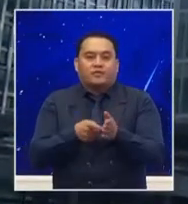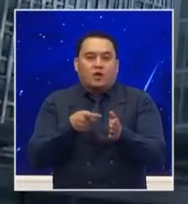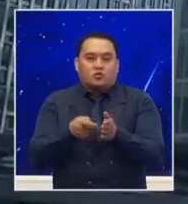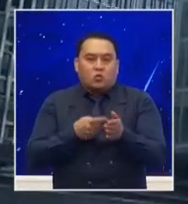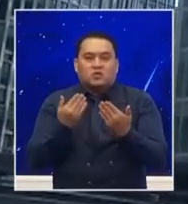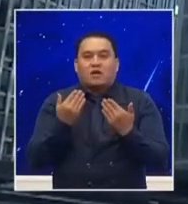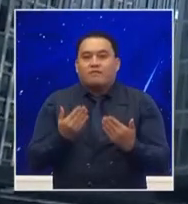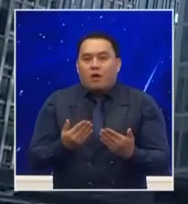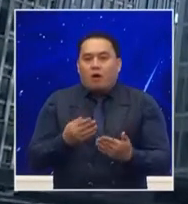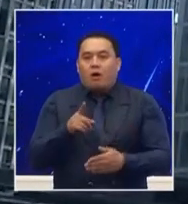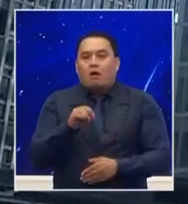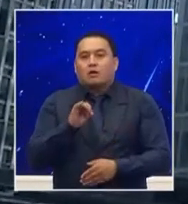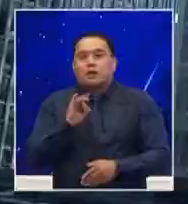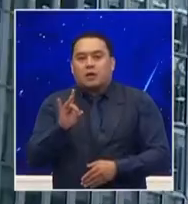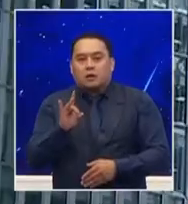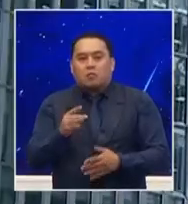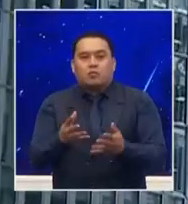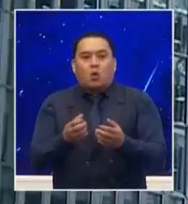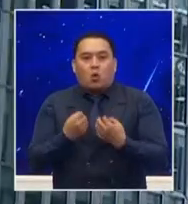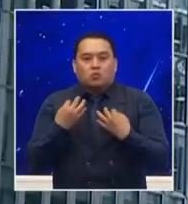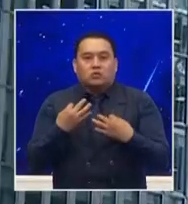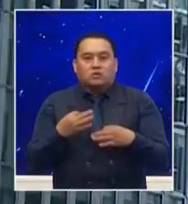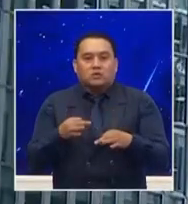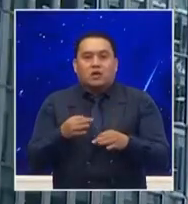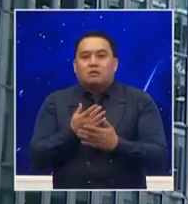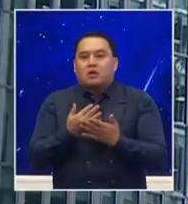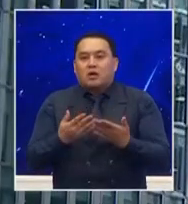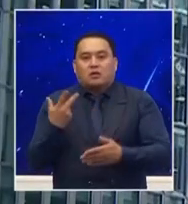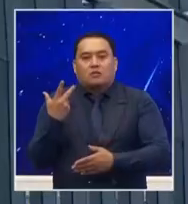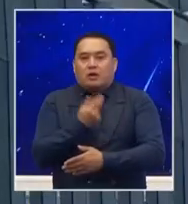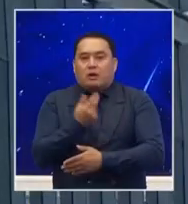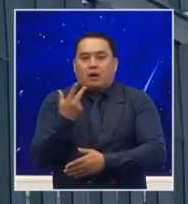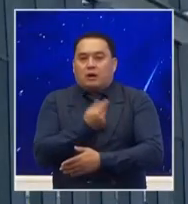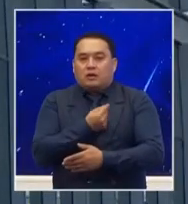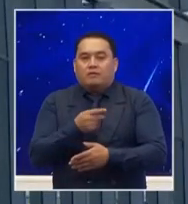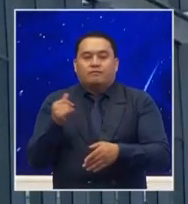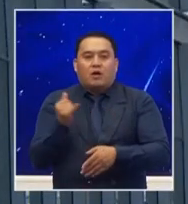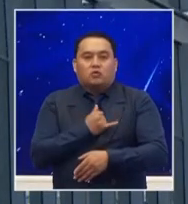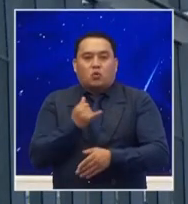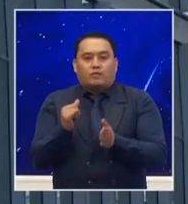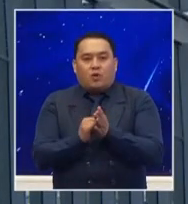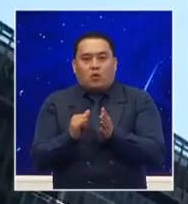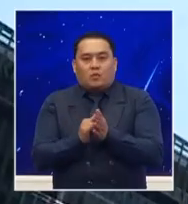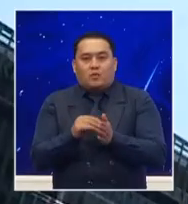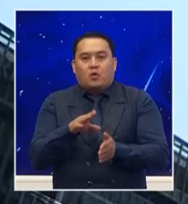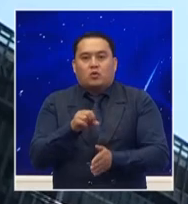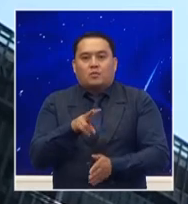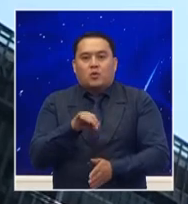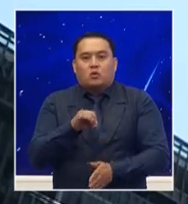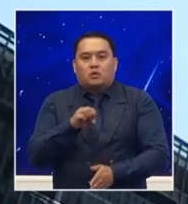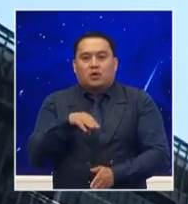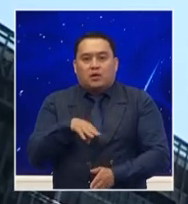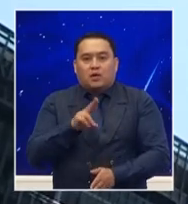Но уже сейчас известно, что хакеры получили доступ к некоторым данным по регистрации вакцины, разработанной компаниями Pfizer